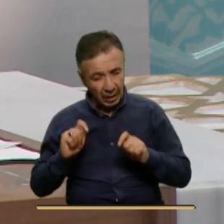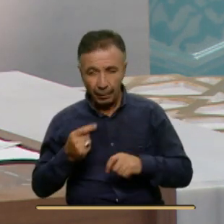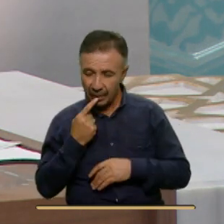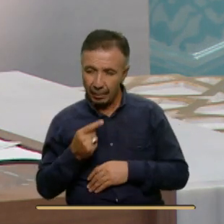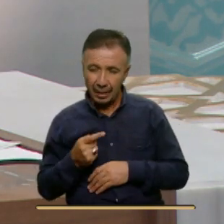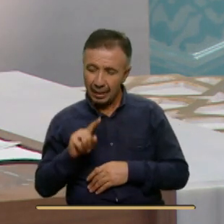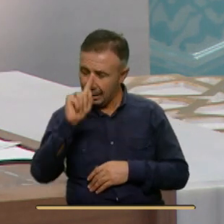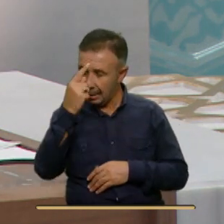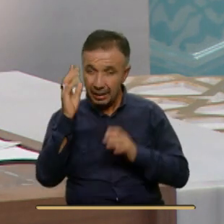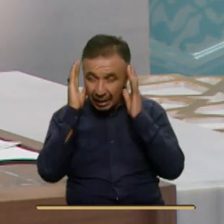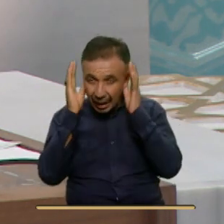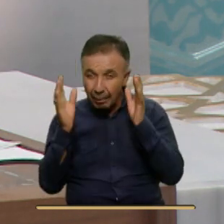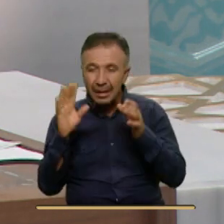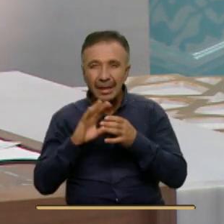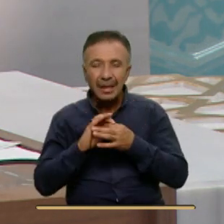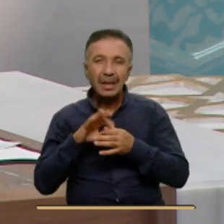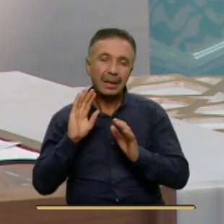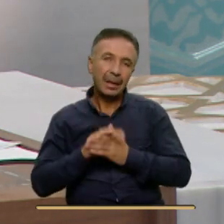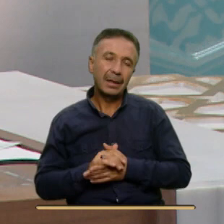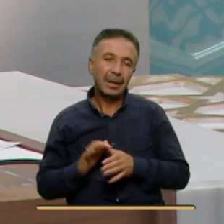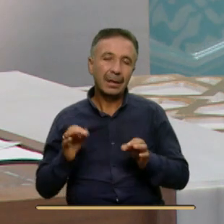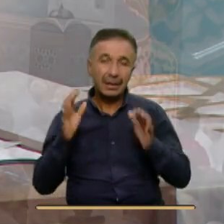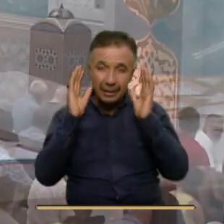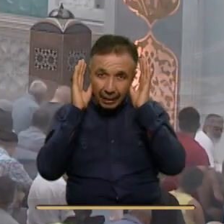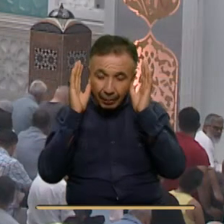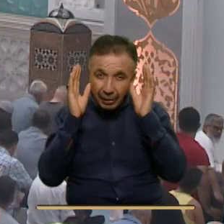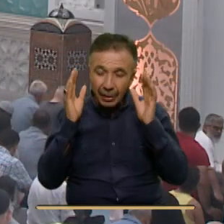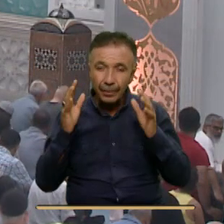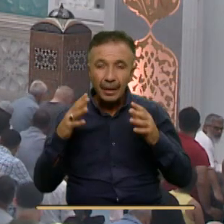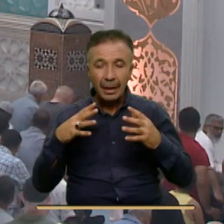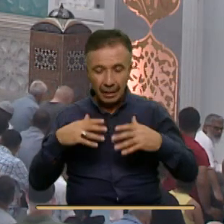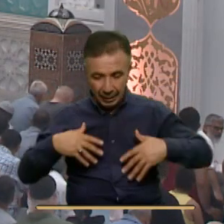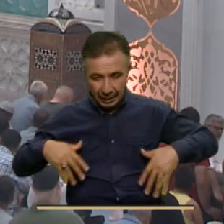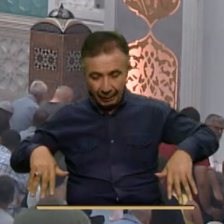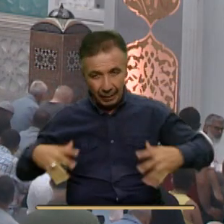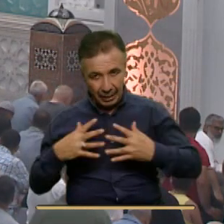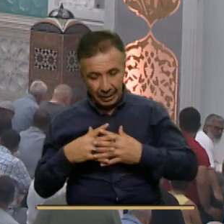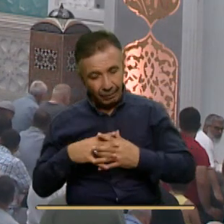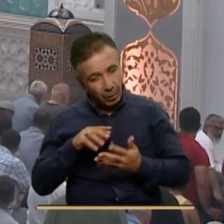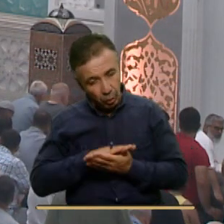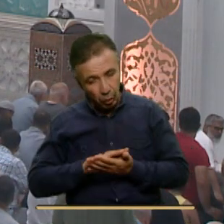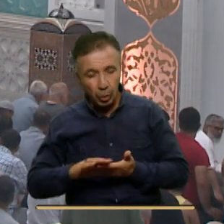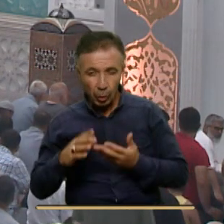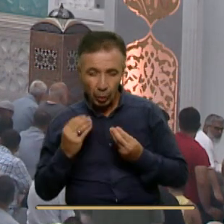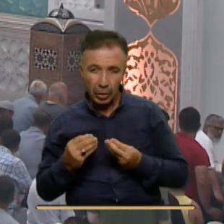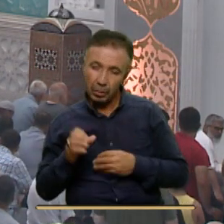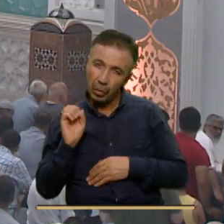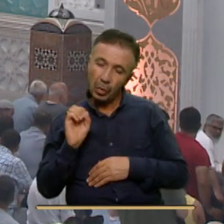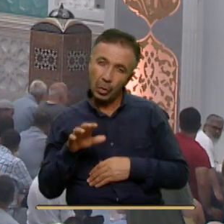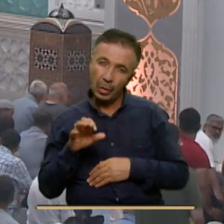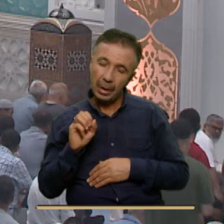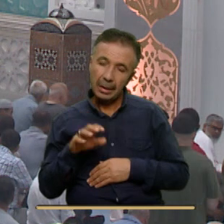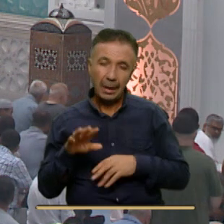ilgili değildir. Nasıl ki namazda safları sık ve düzgün tutuyorsak, bu öğretilen